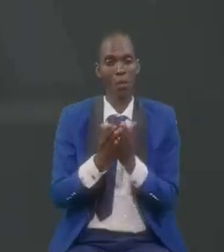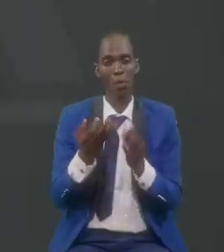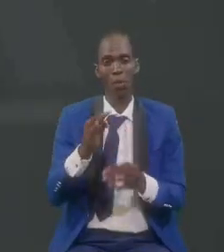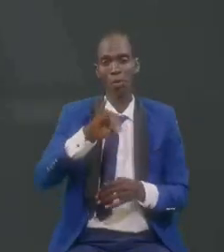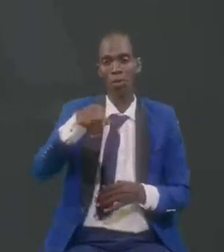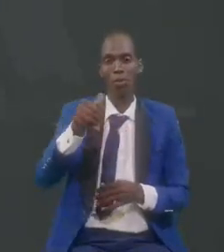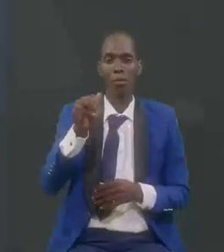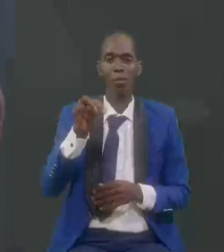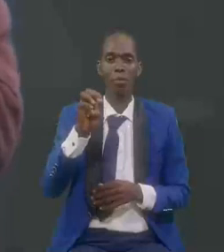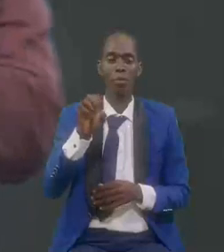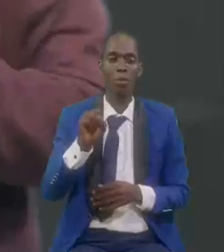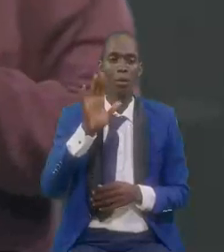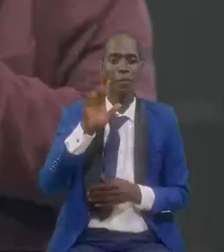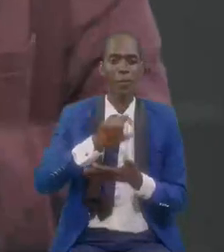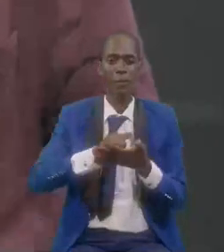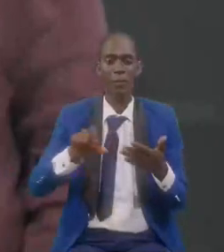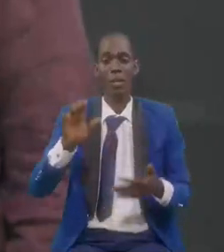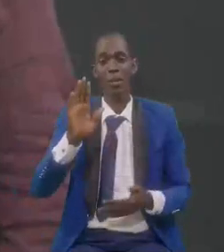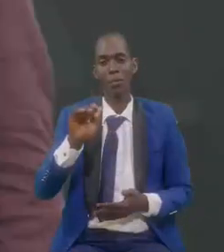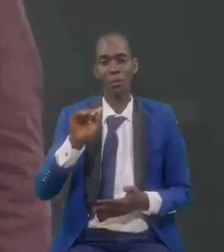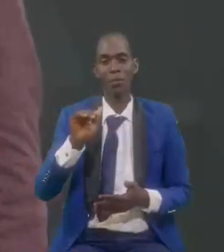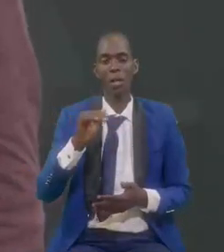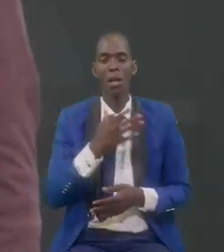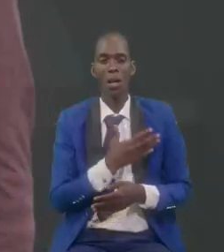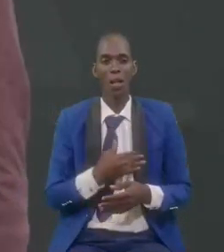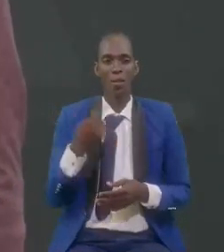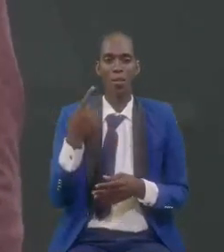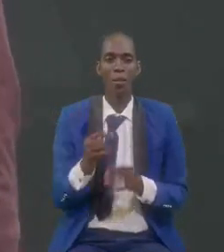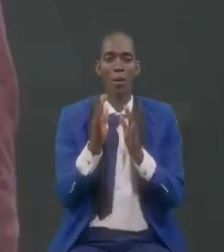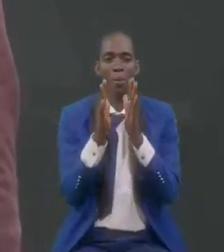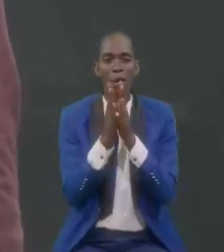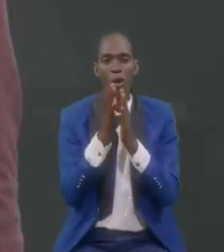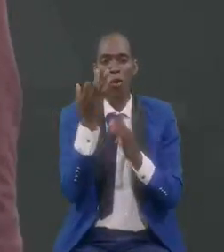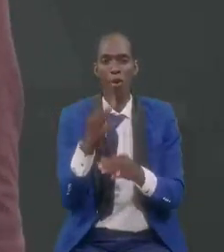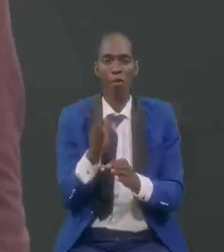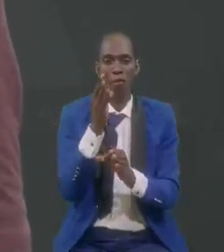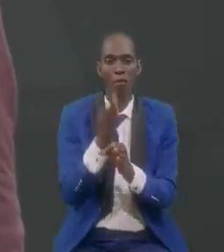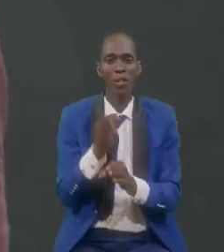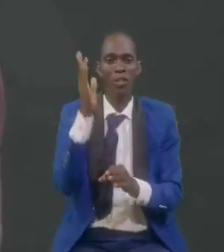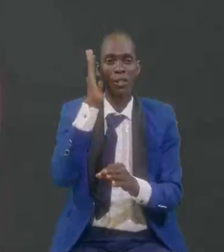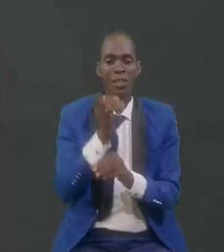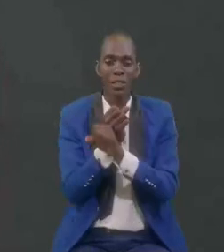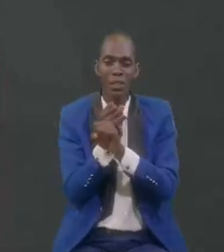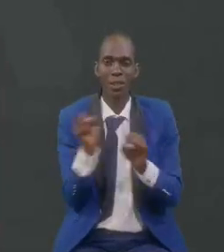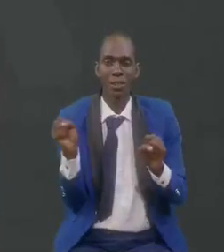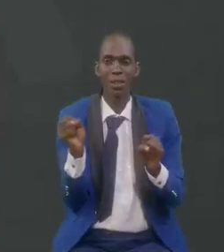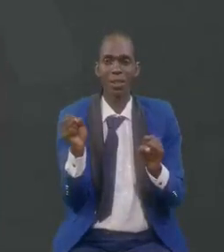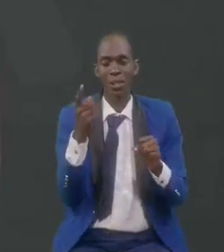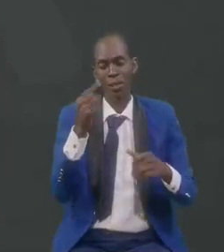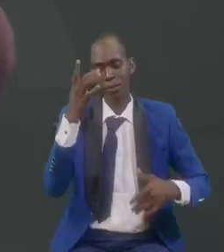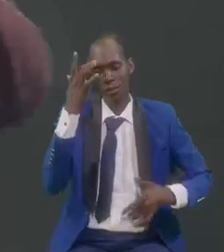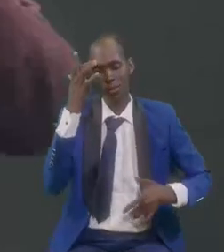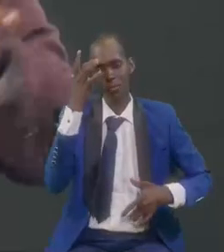15. Jacques 5. 15. La prière de la foi sauvera le